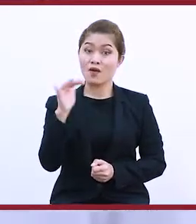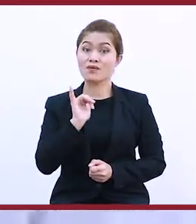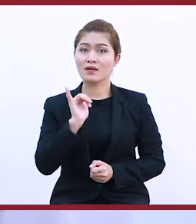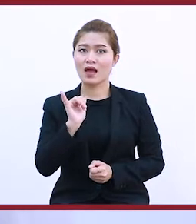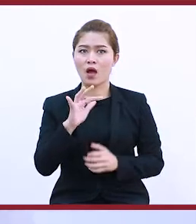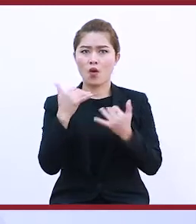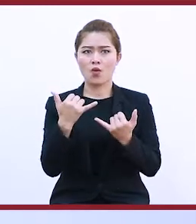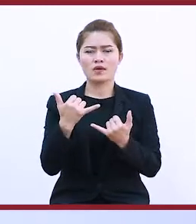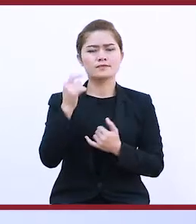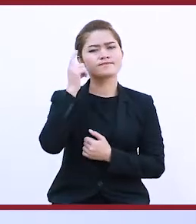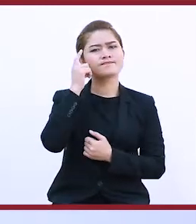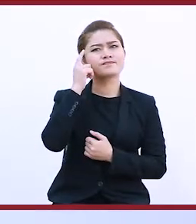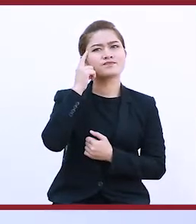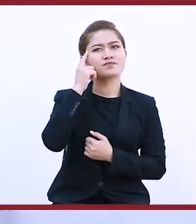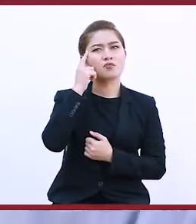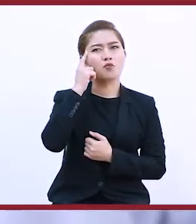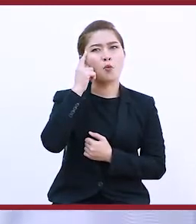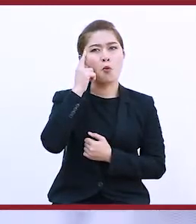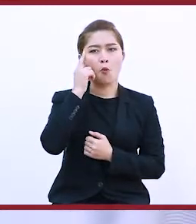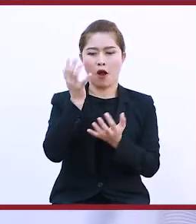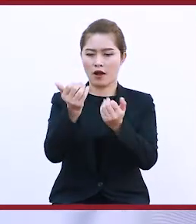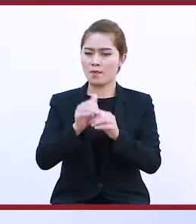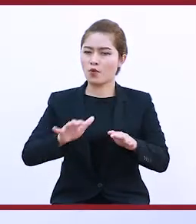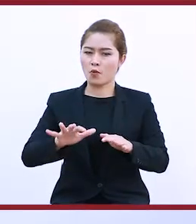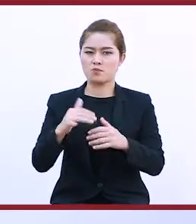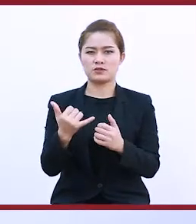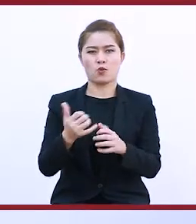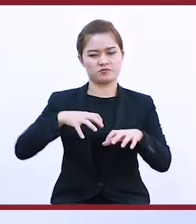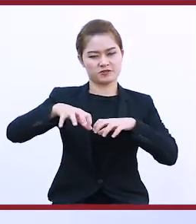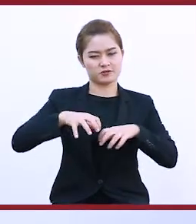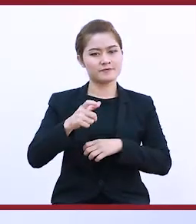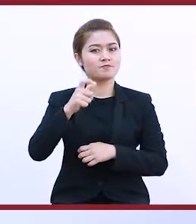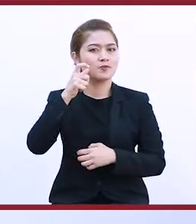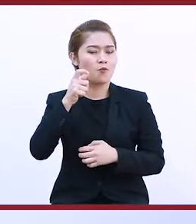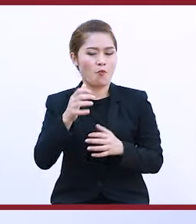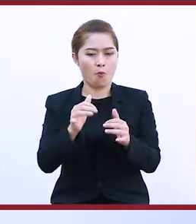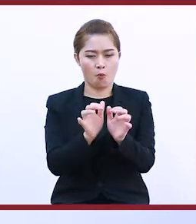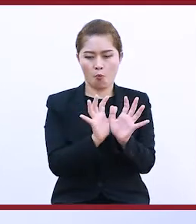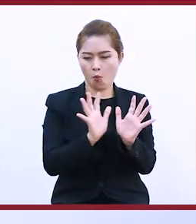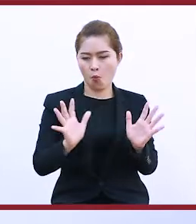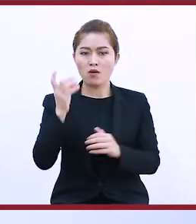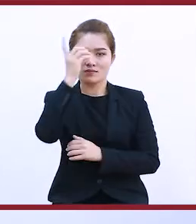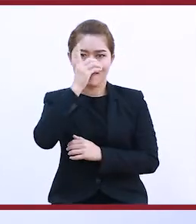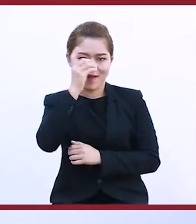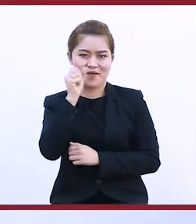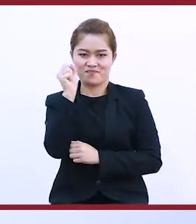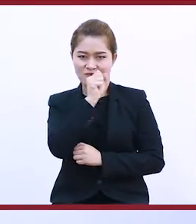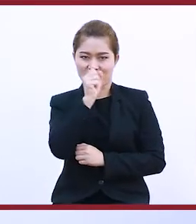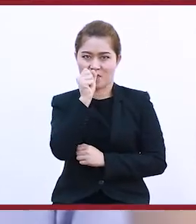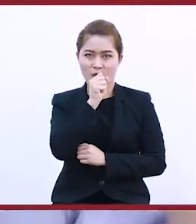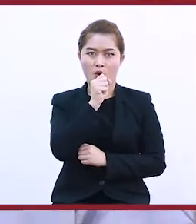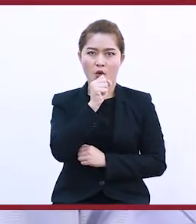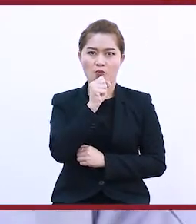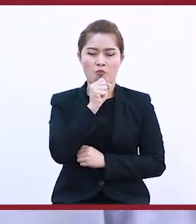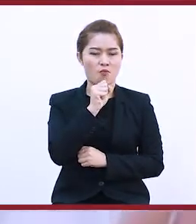ากไปแล้วงานโรงเรียนเราปีนี้นะจะต้องอลังการโปสเตอร์นี่ใหญ่ใหญ่มากแล้วก็ศิลปินดาราที่ดังๆอะ